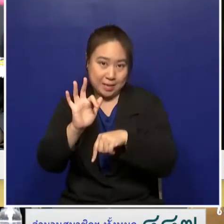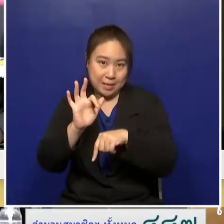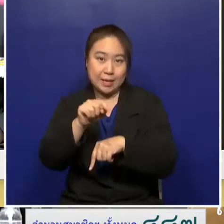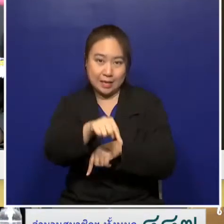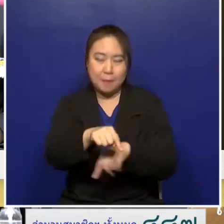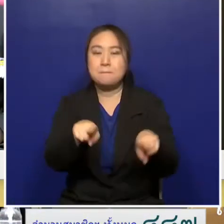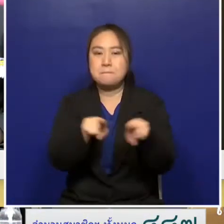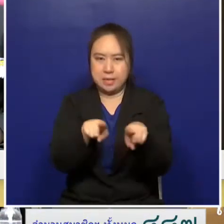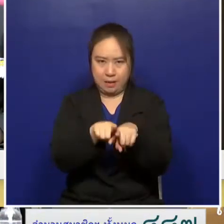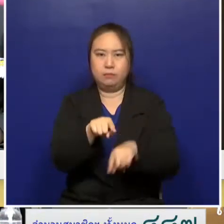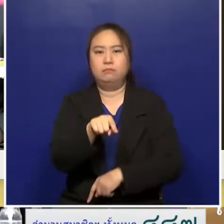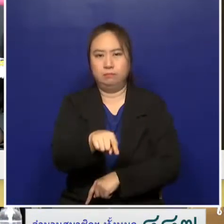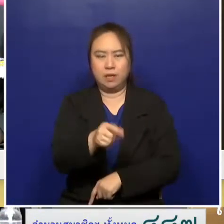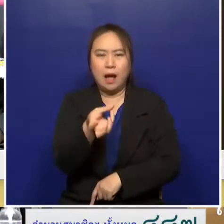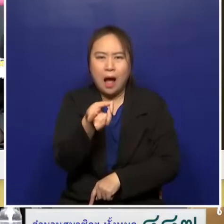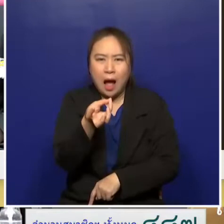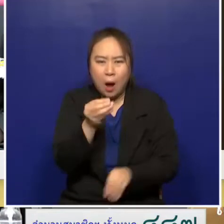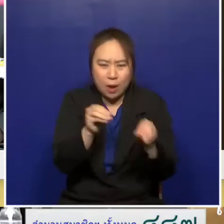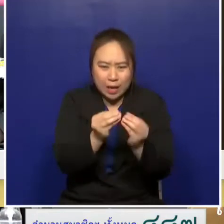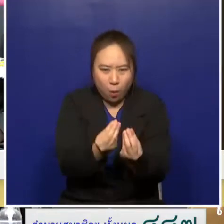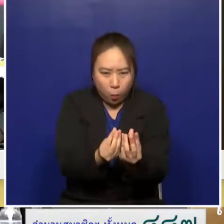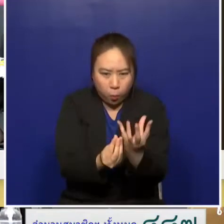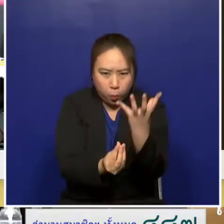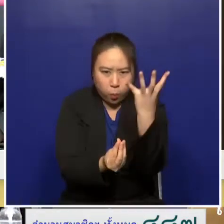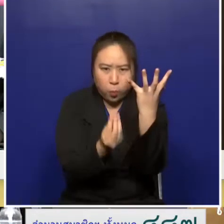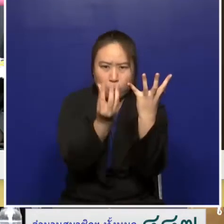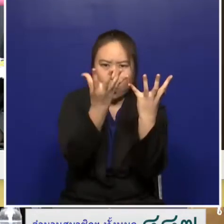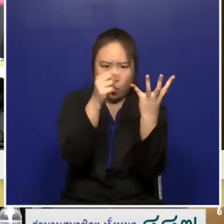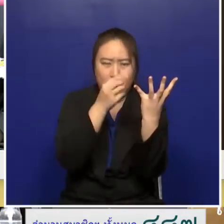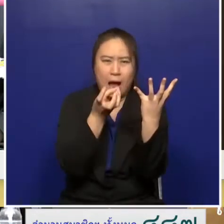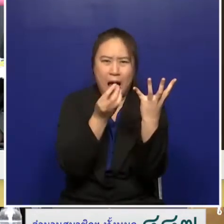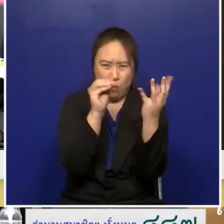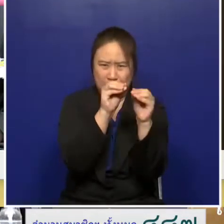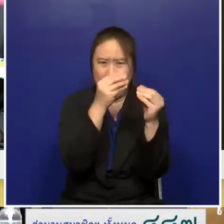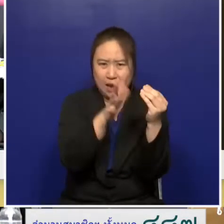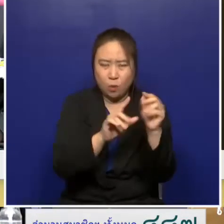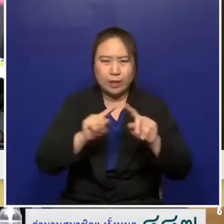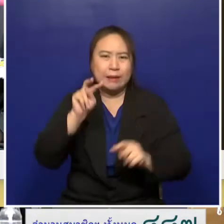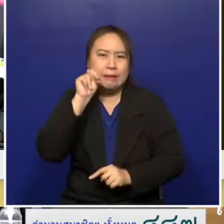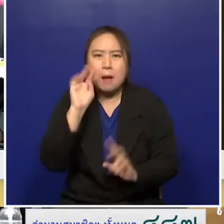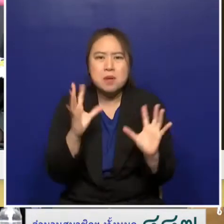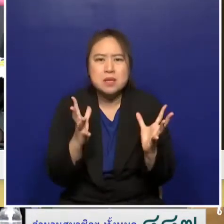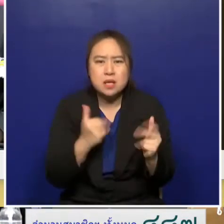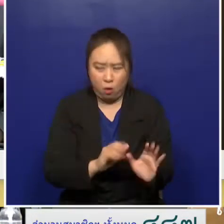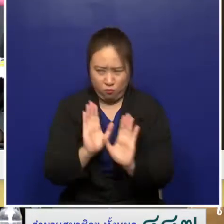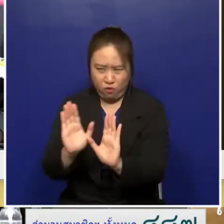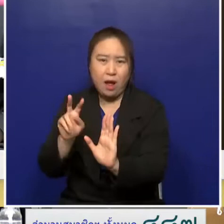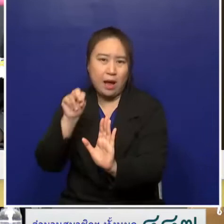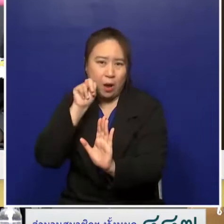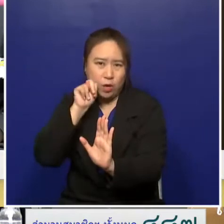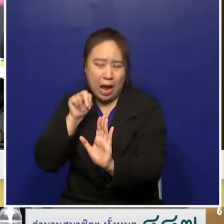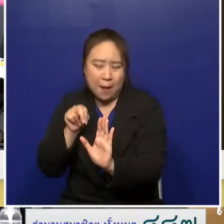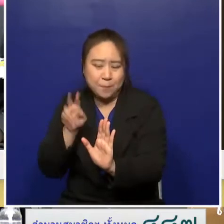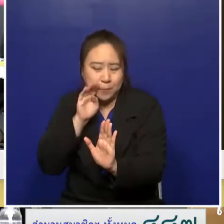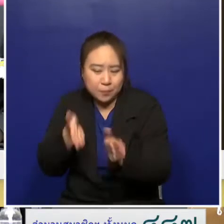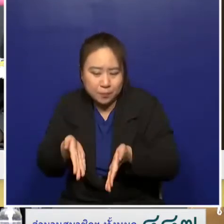เค็นเดยวกันครับข้าวกระลางใลสุขน้ำไม่มีครับฝากให้ท่านช่วยประสารงานผันน้ำนะครัมา